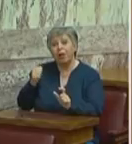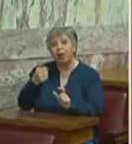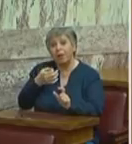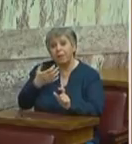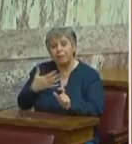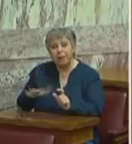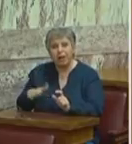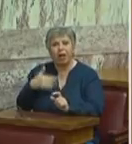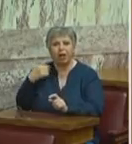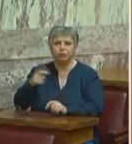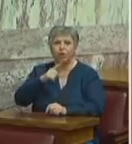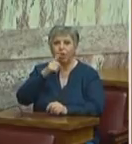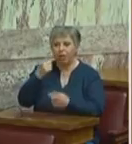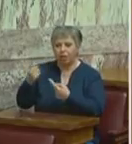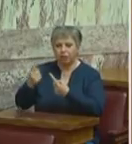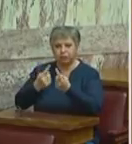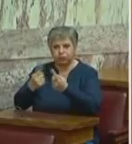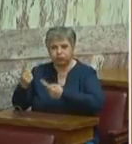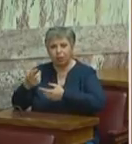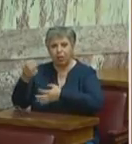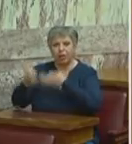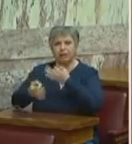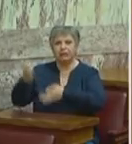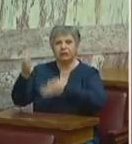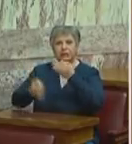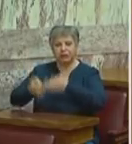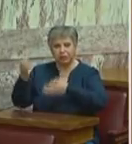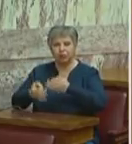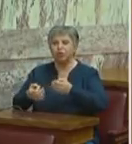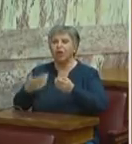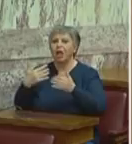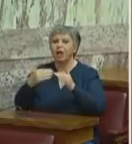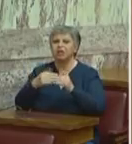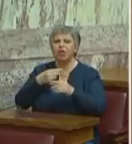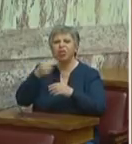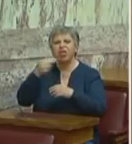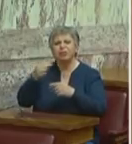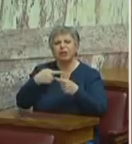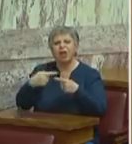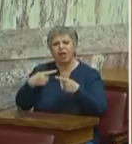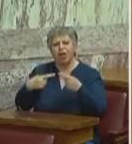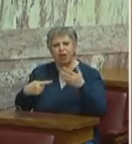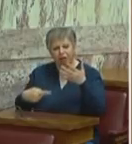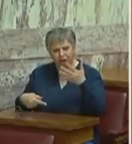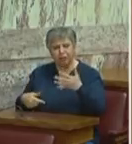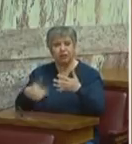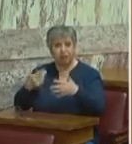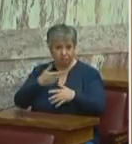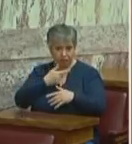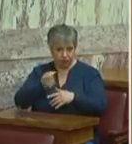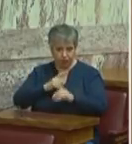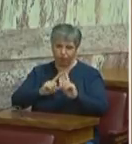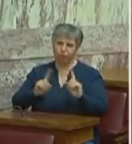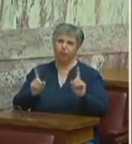πολυεπίπεδη, είναι πολύπλοκη, δεν είναι καθόλου εύκολη υπόθεση. Εμείς όμως